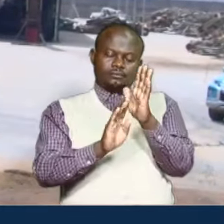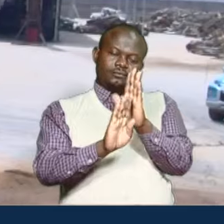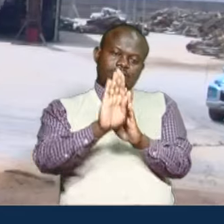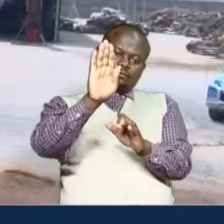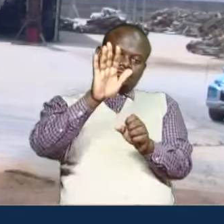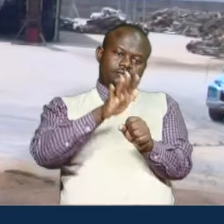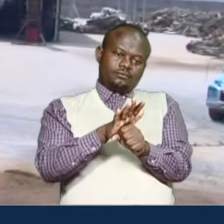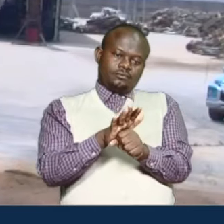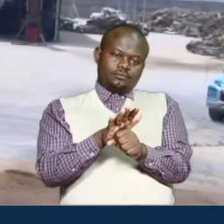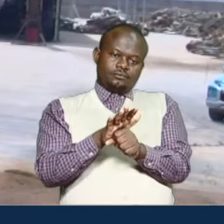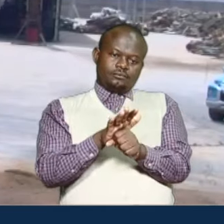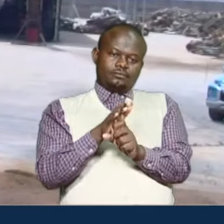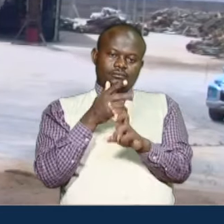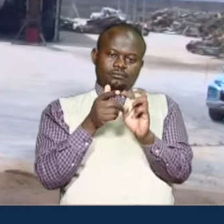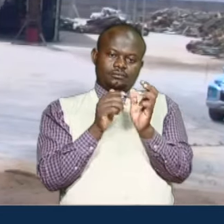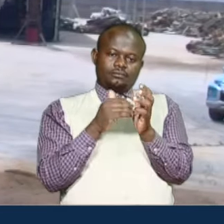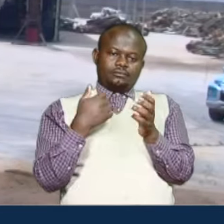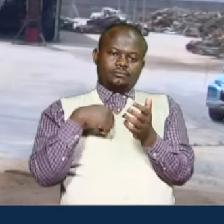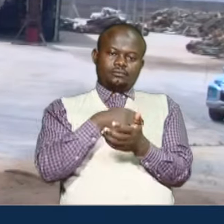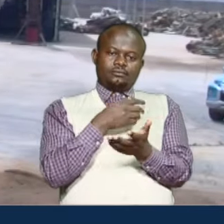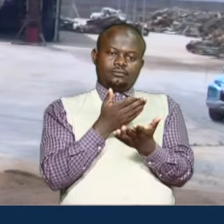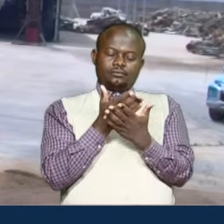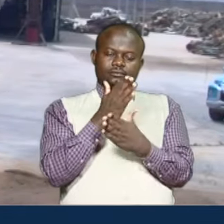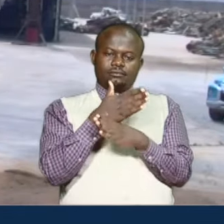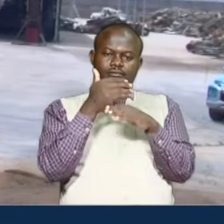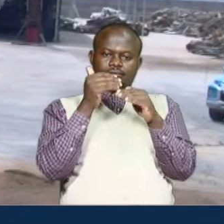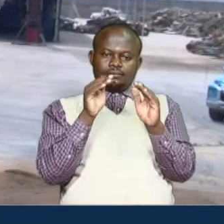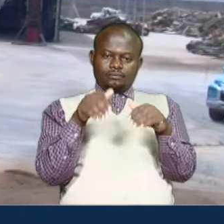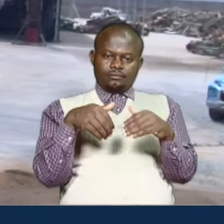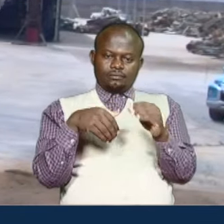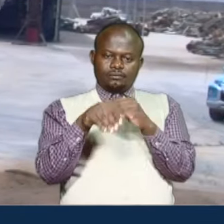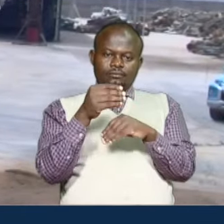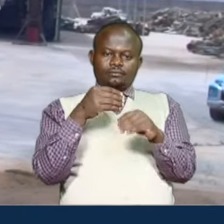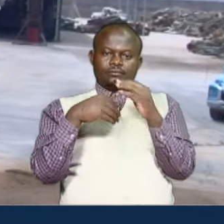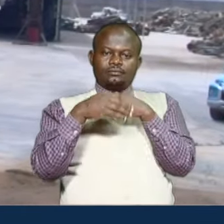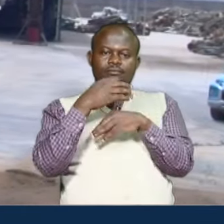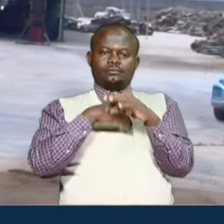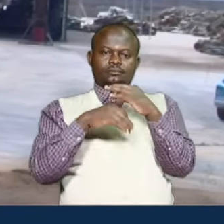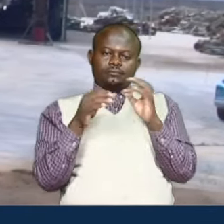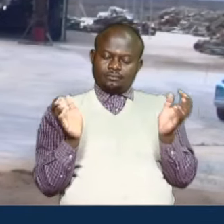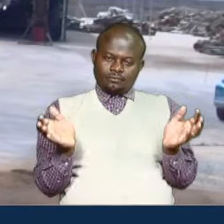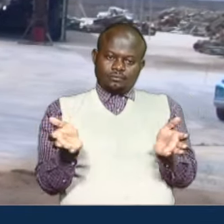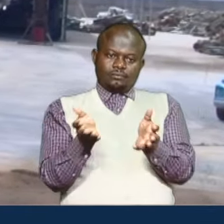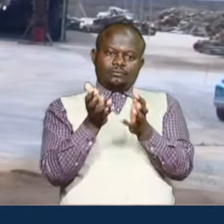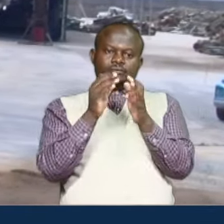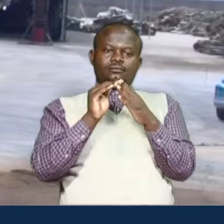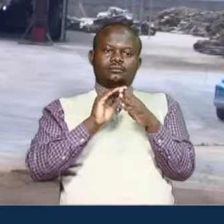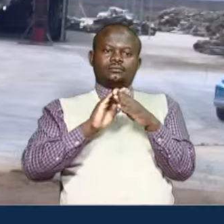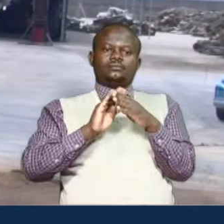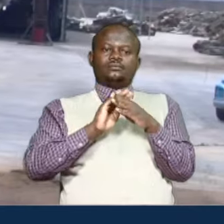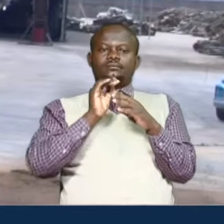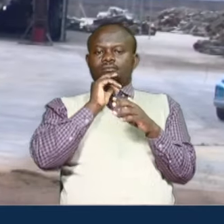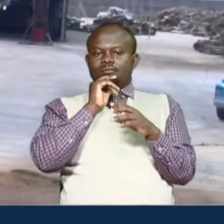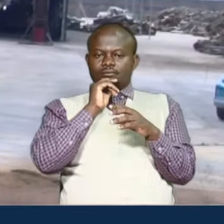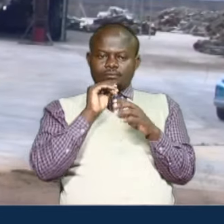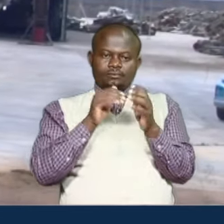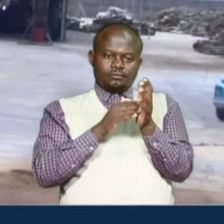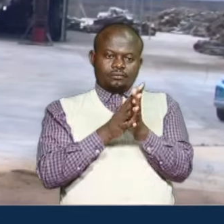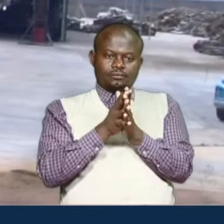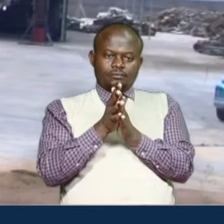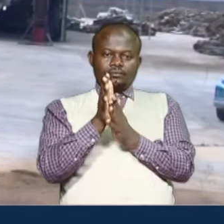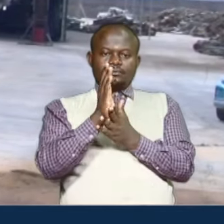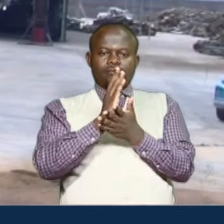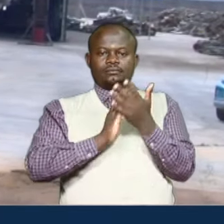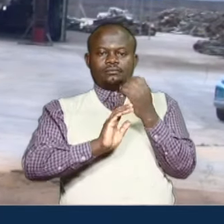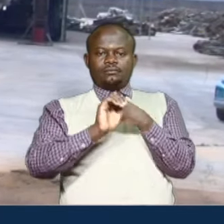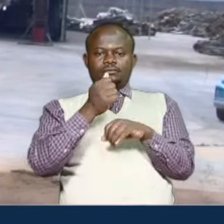byihuse. Gusa icyo twasaba Minisiteri y'Ubucuruzi n'Inganda ni ugushishikariza abashora imari bakanazishora muri bimwe mu